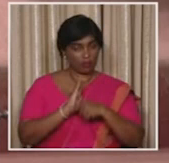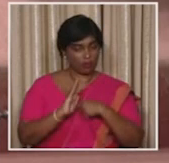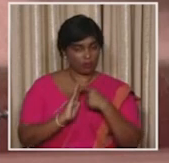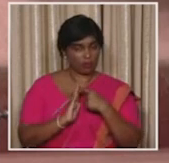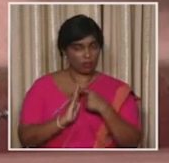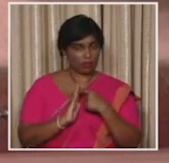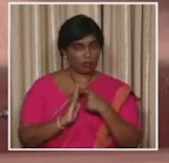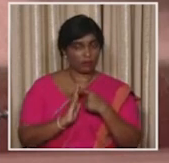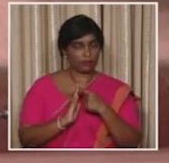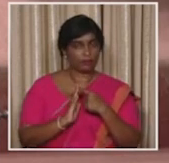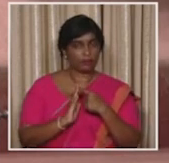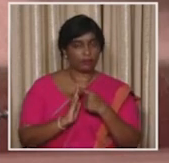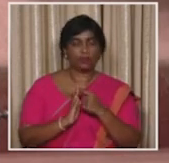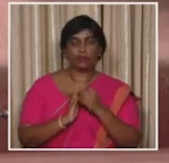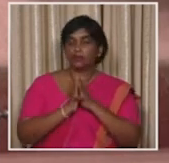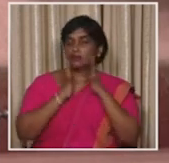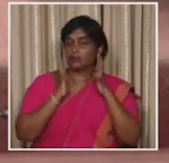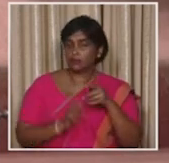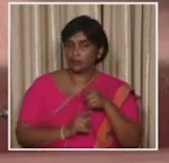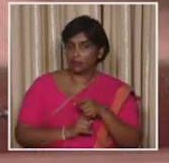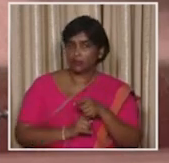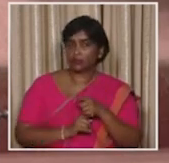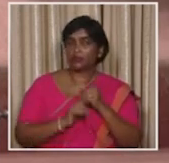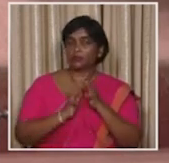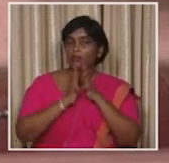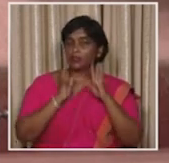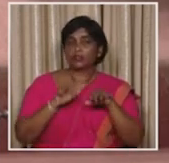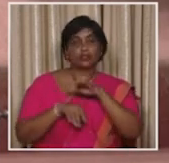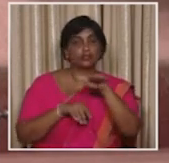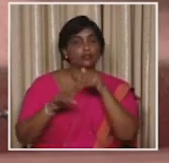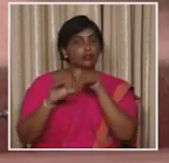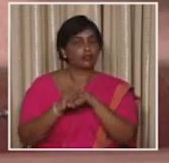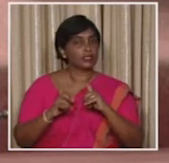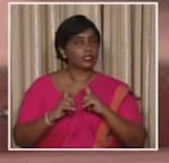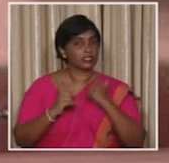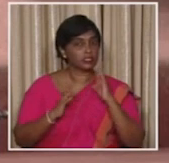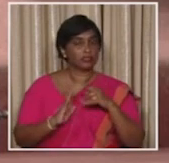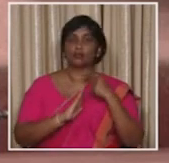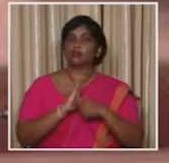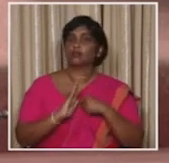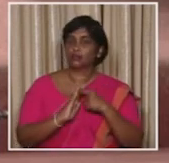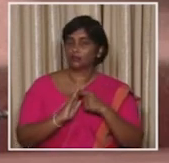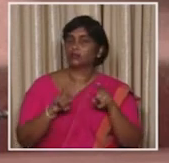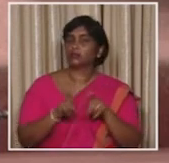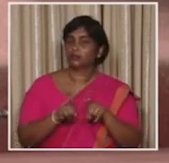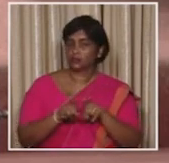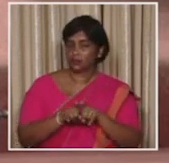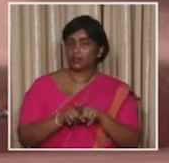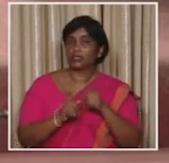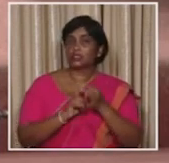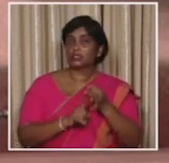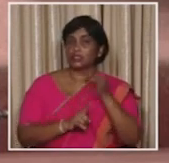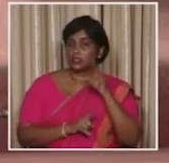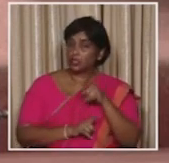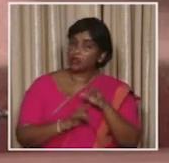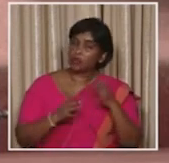பல்லின அல்லது பல் மத மக்கள் வாழுகின்ற நாடாக ஜனாதிபதியோ அல்லது இந்த ஆட்சியாளர்களோ இந்த